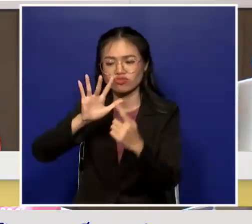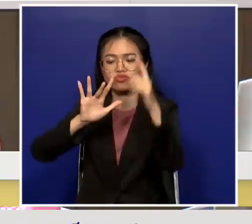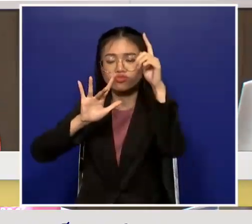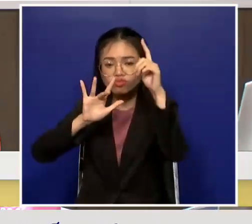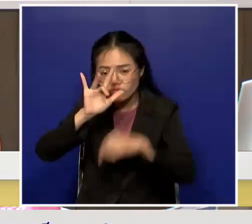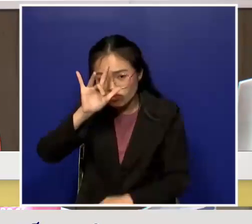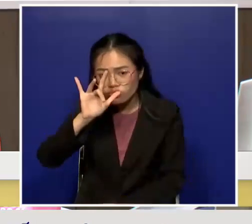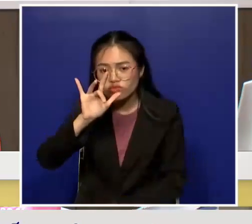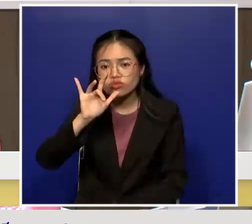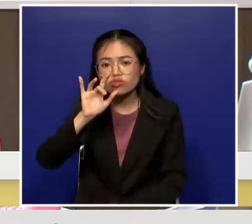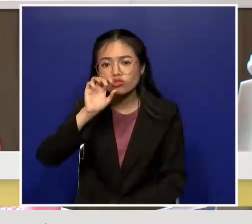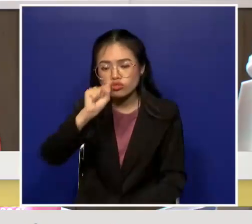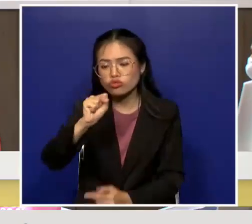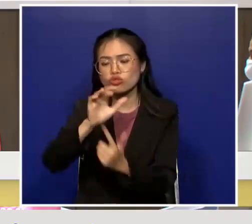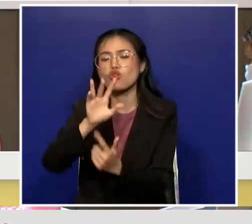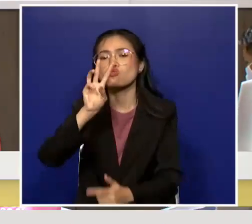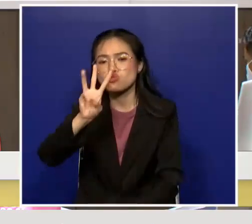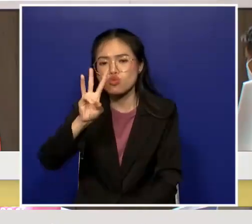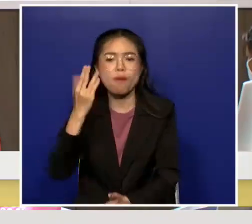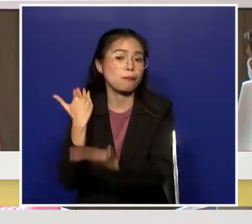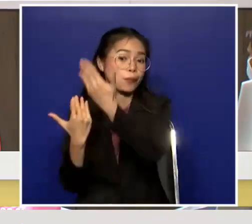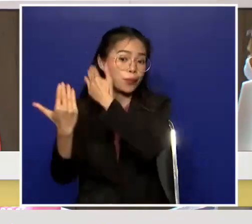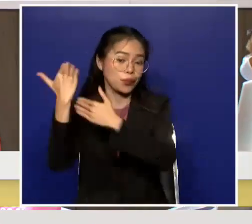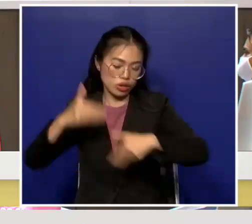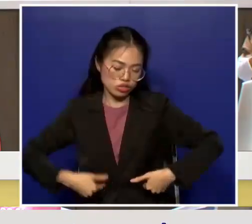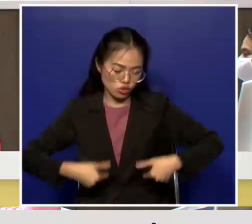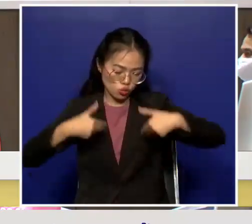เขาเป็นคนที่มีประวัติชีวิตแปลก